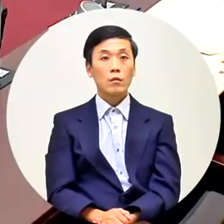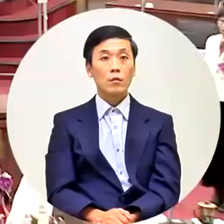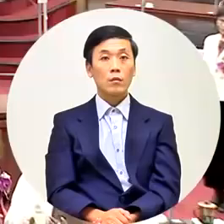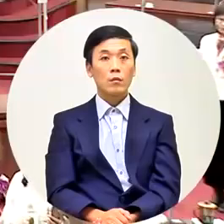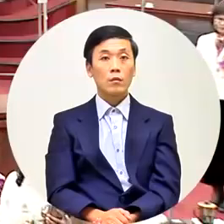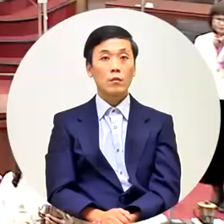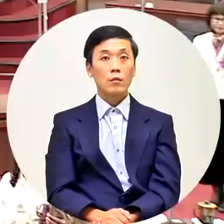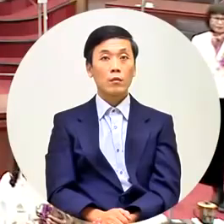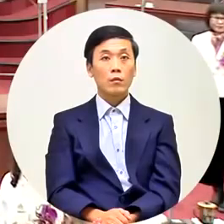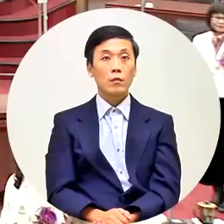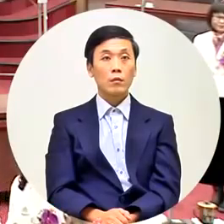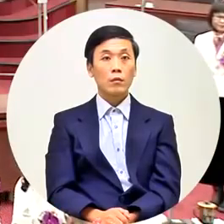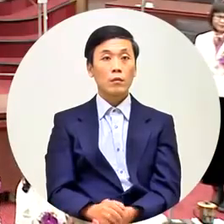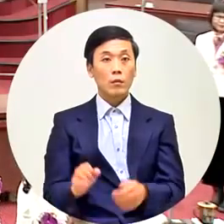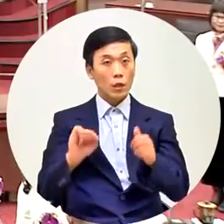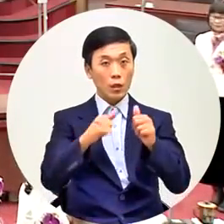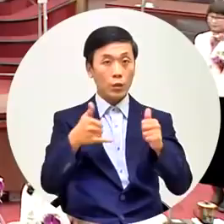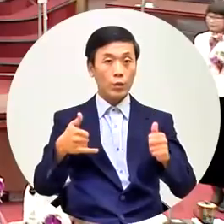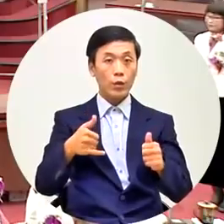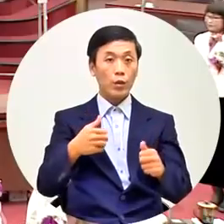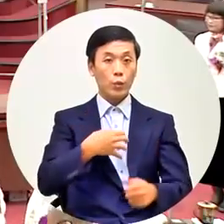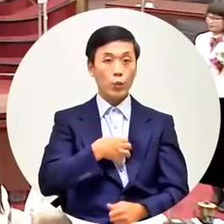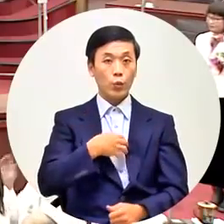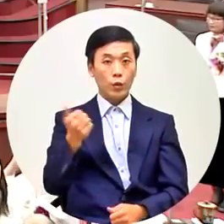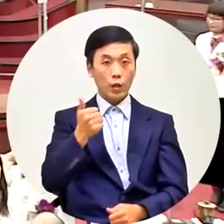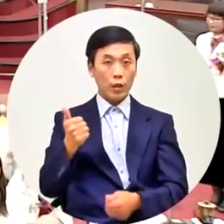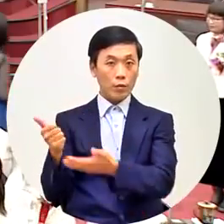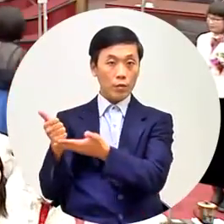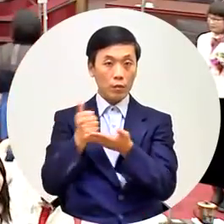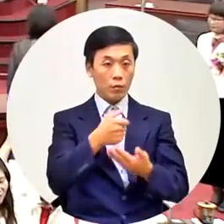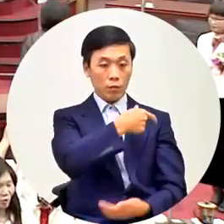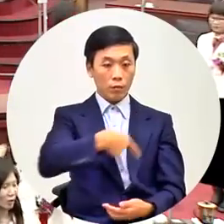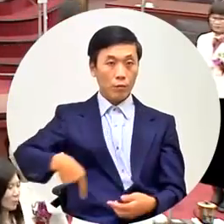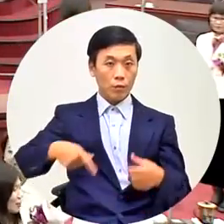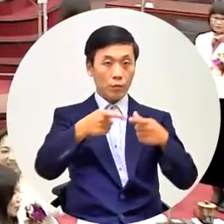请吴明士议员领取选票。